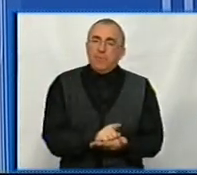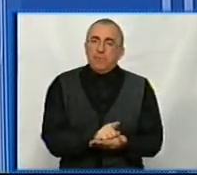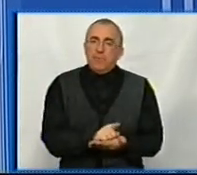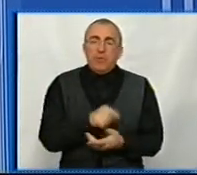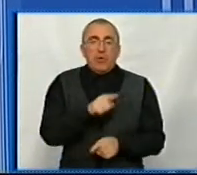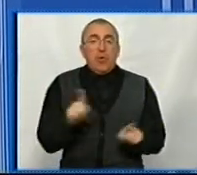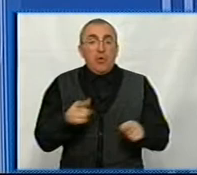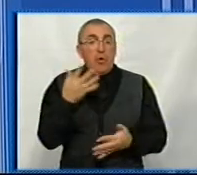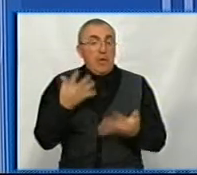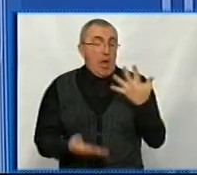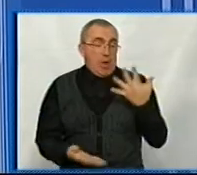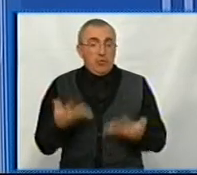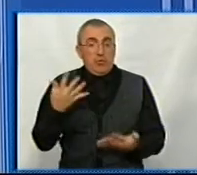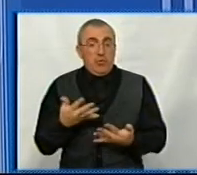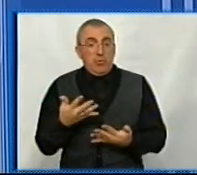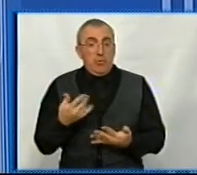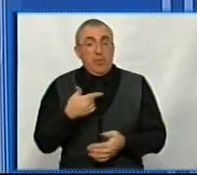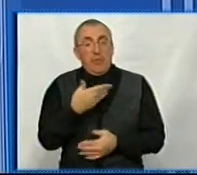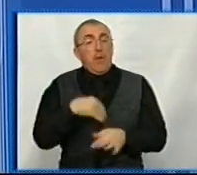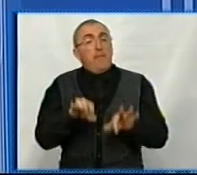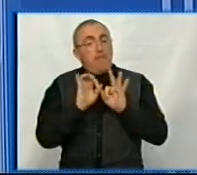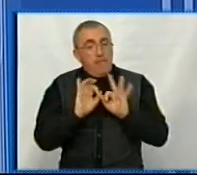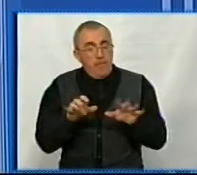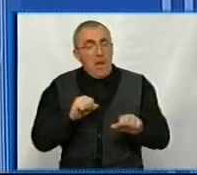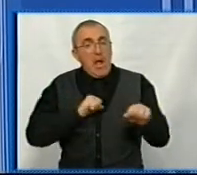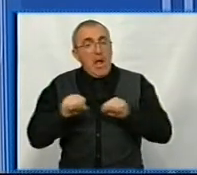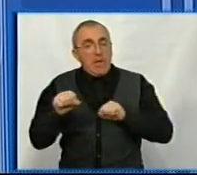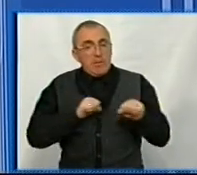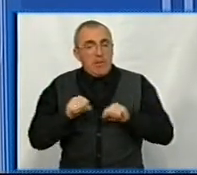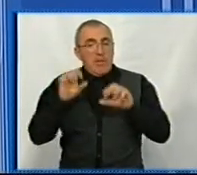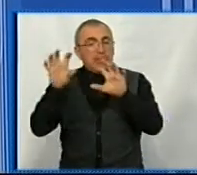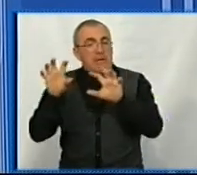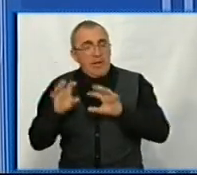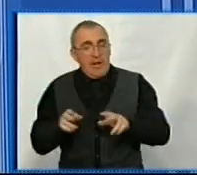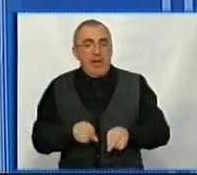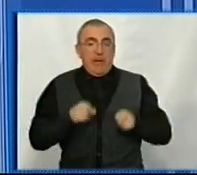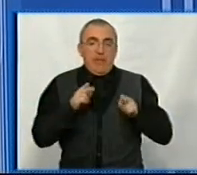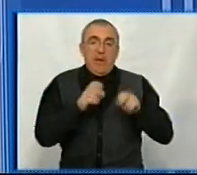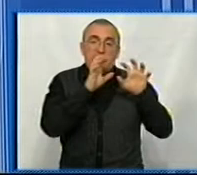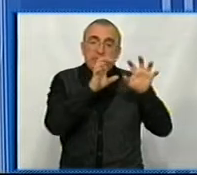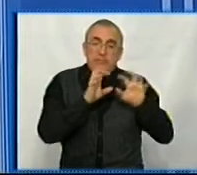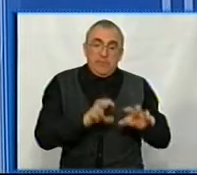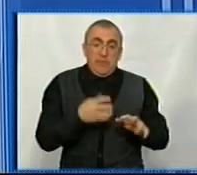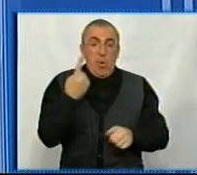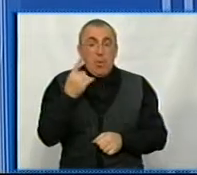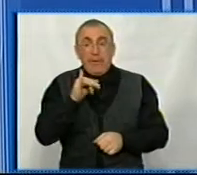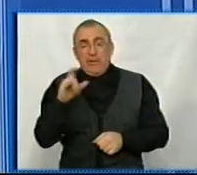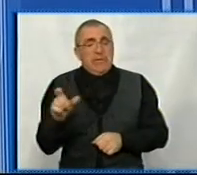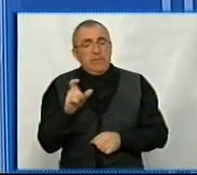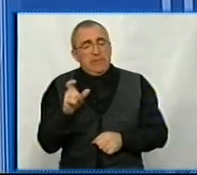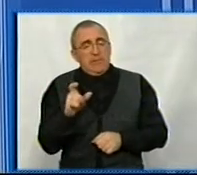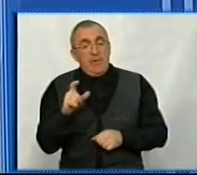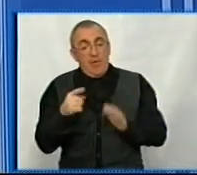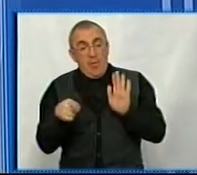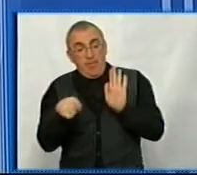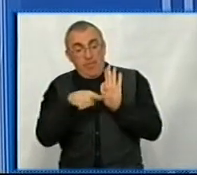те, що якщо, звичайно, ми пояснюємо адміністративне законодавство, кримінальне законодавство, і одним із